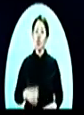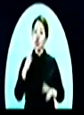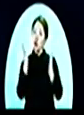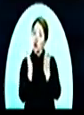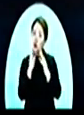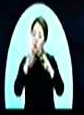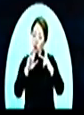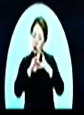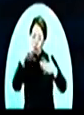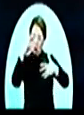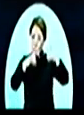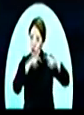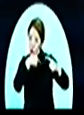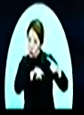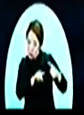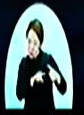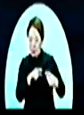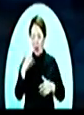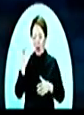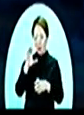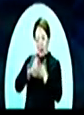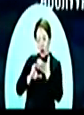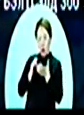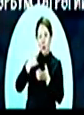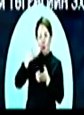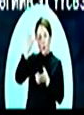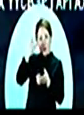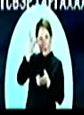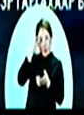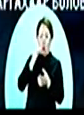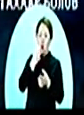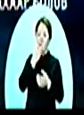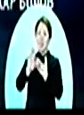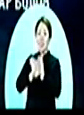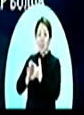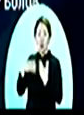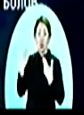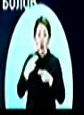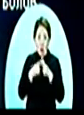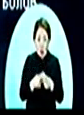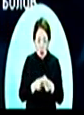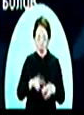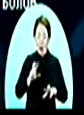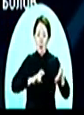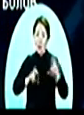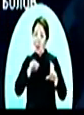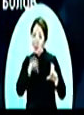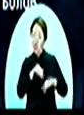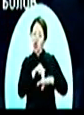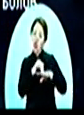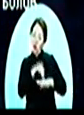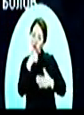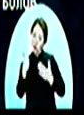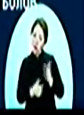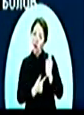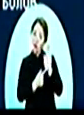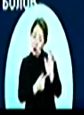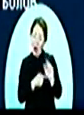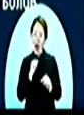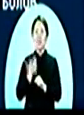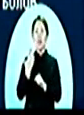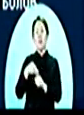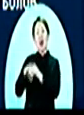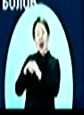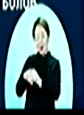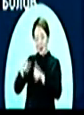дунд үйлдвэрлэл үйлчлэгийн эрхлэгчдийг санхүү эдийн засгийн болзошгүй эрсдлээс урьдчилан сэргийлэх, бизнесийн тогтвортой байдлыг хангах, ажлын